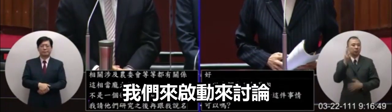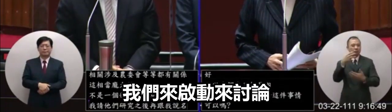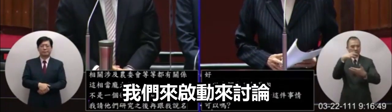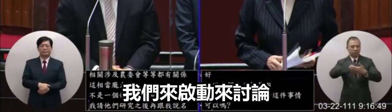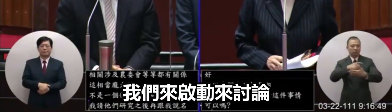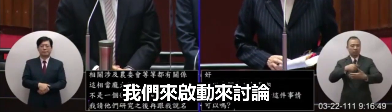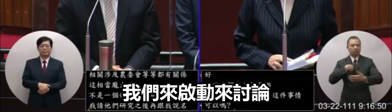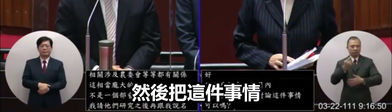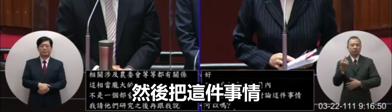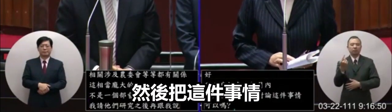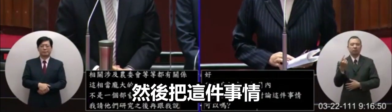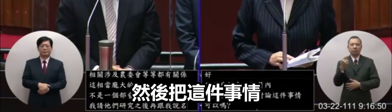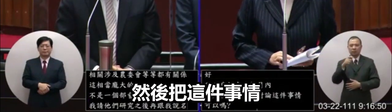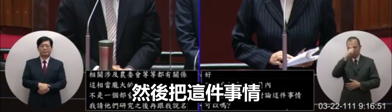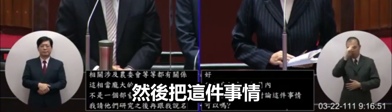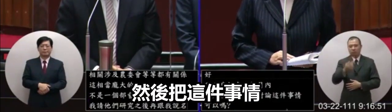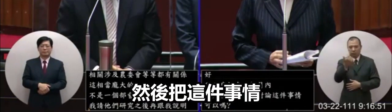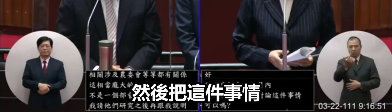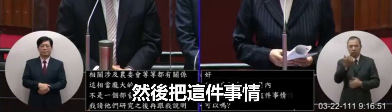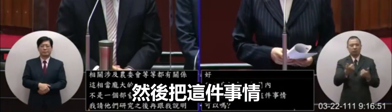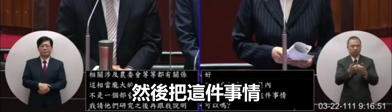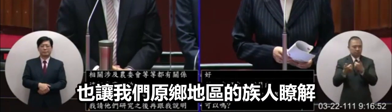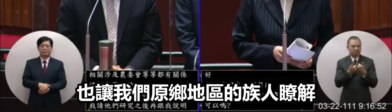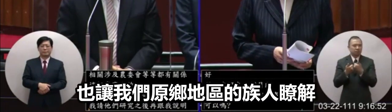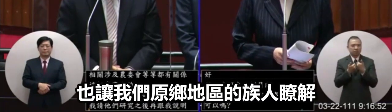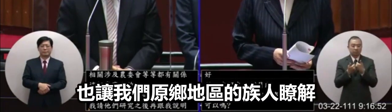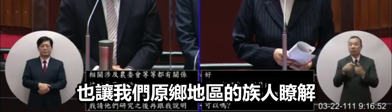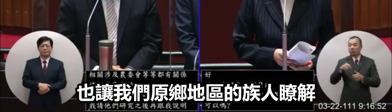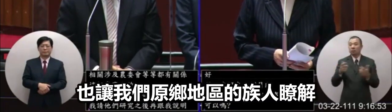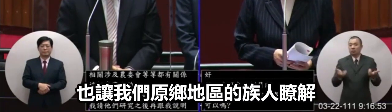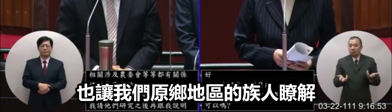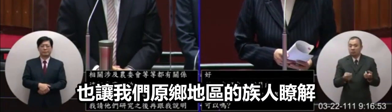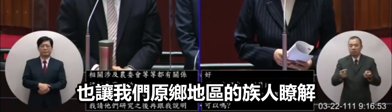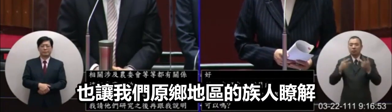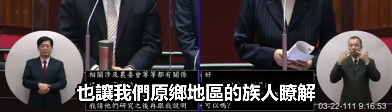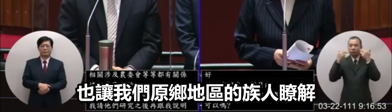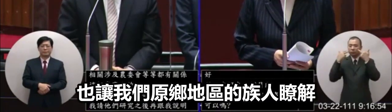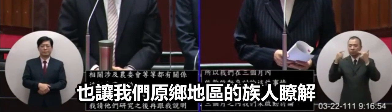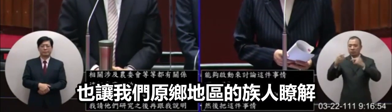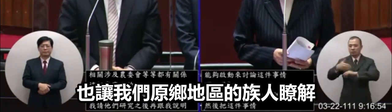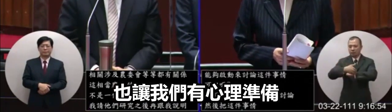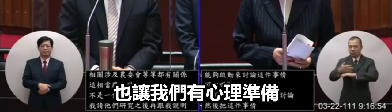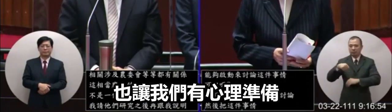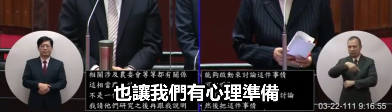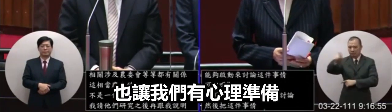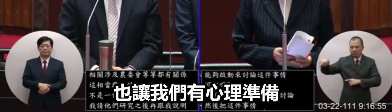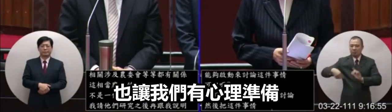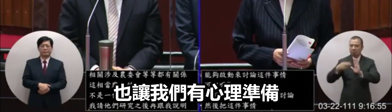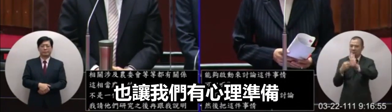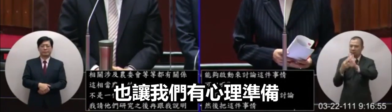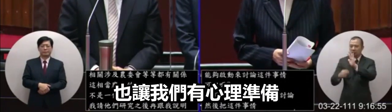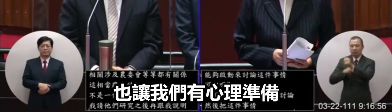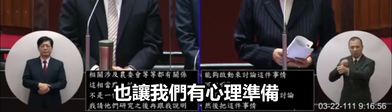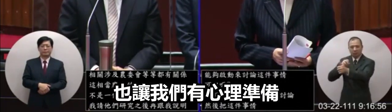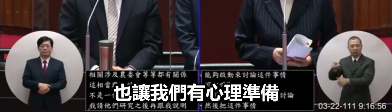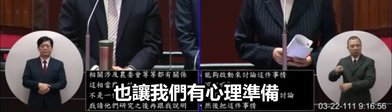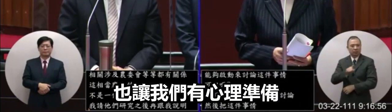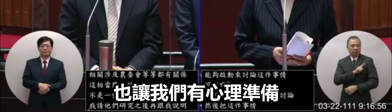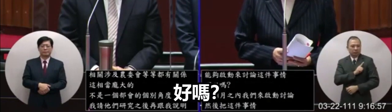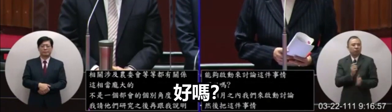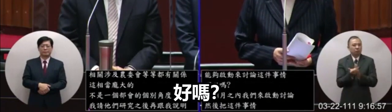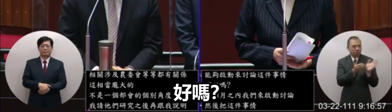内我们来启动来讨论，然后呢，把这件事情也让我们原乡地区的族人了解，也让我们有心理准